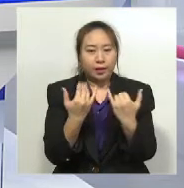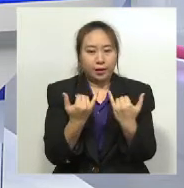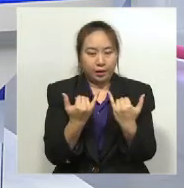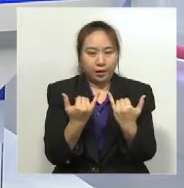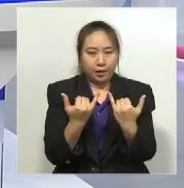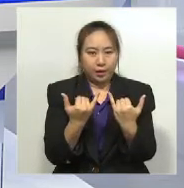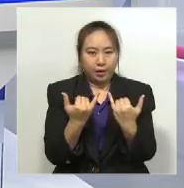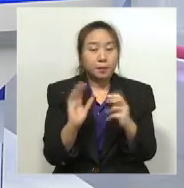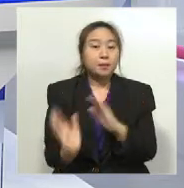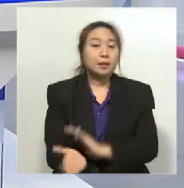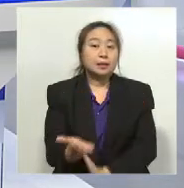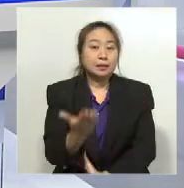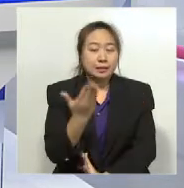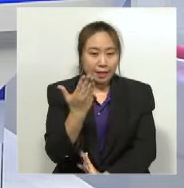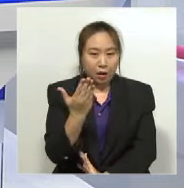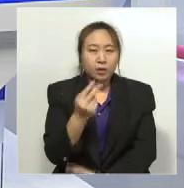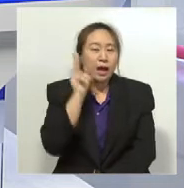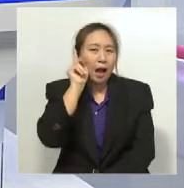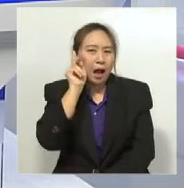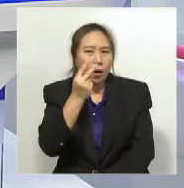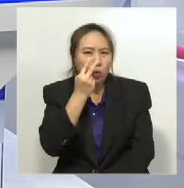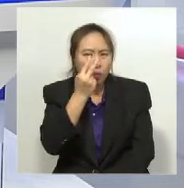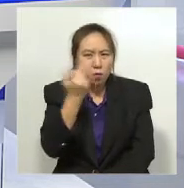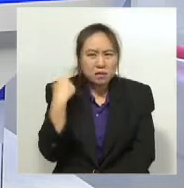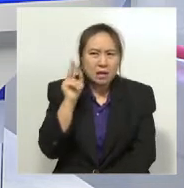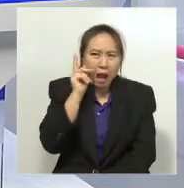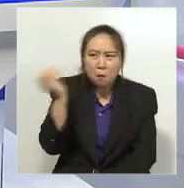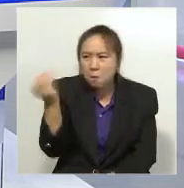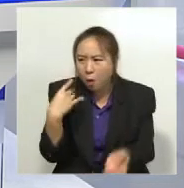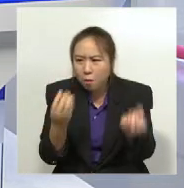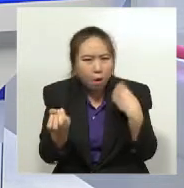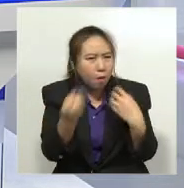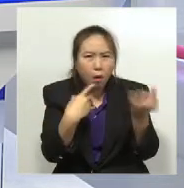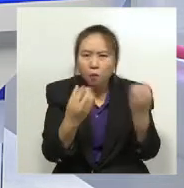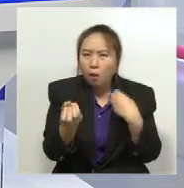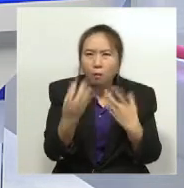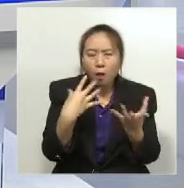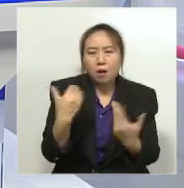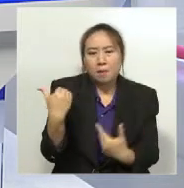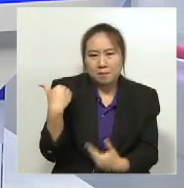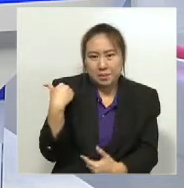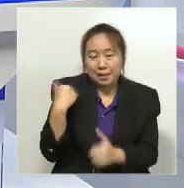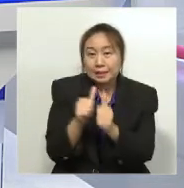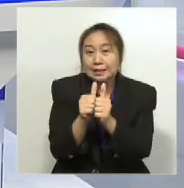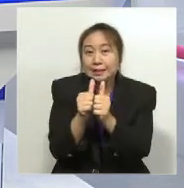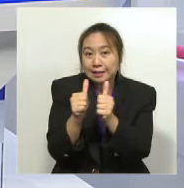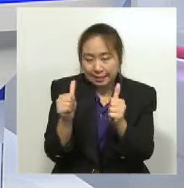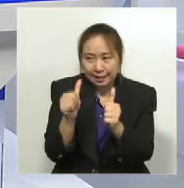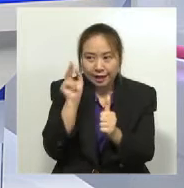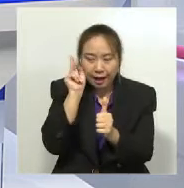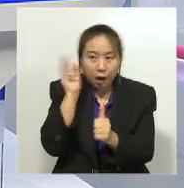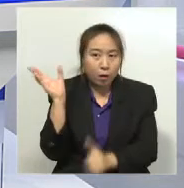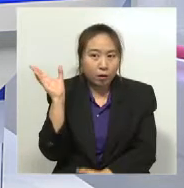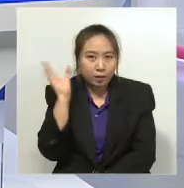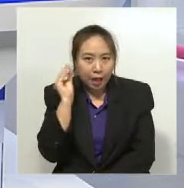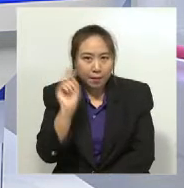ดได้นะคะคือว่าเมื่อเช้าที่เราติดตามข่าวเนี่ยก็มีหลายกระแสข่าวมาแน่นอนนะคะหนึ่งสัญญาณดีที่เราติดตามข่าวแล้วเ